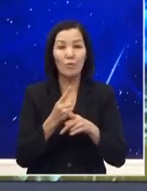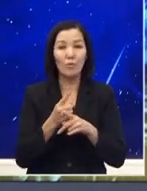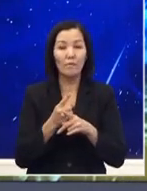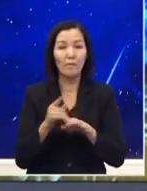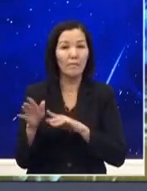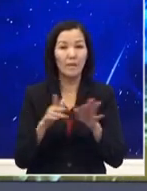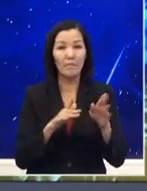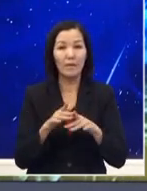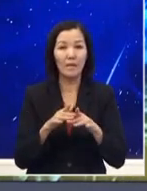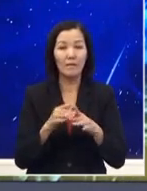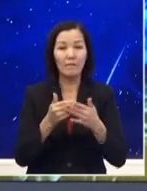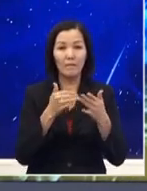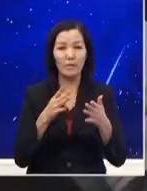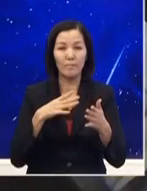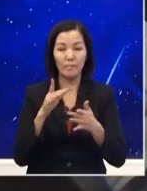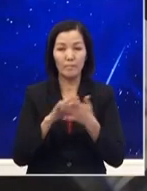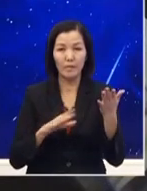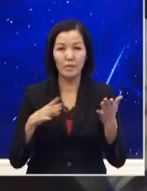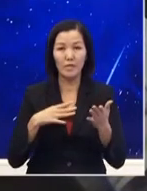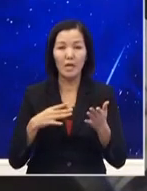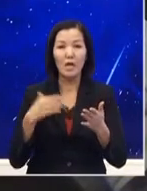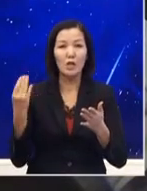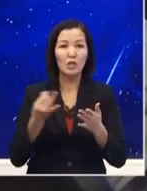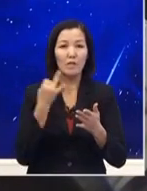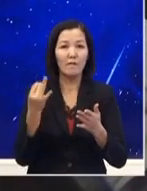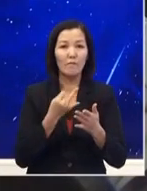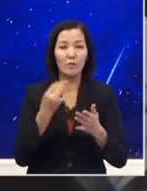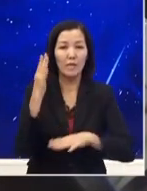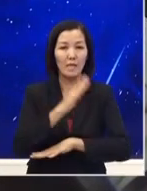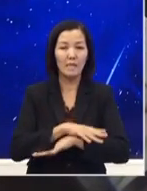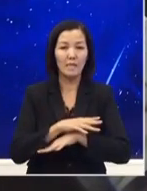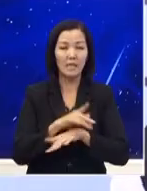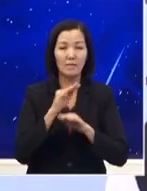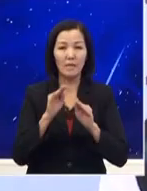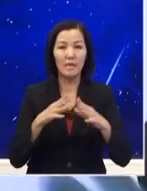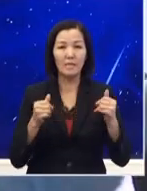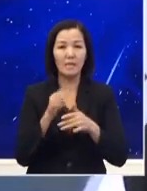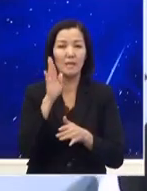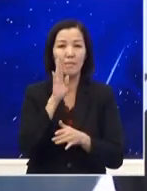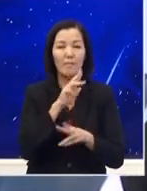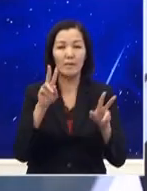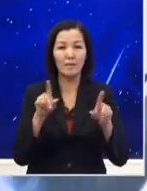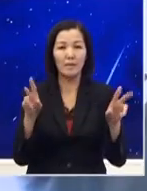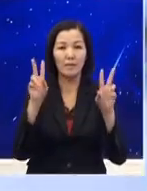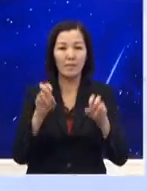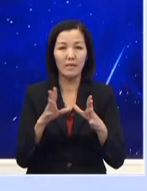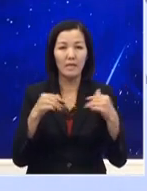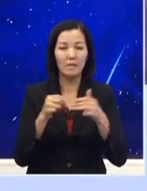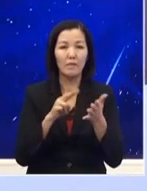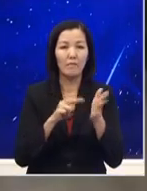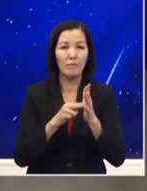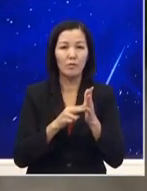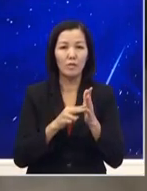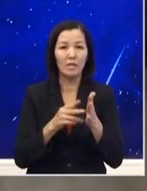подобное мероприятие, проводимое в учреждении. Живой интерес к тренингам проявляют и многодетные матери. Тема планирования семейного бюджета